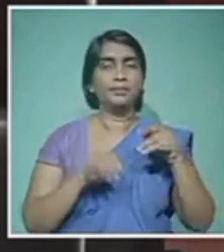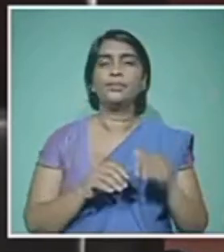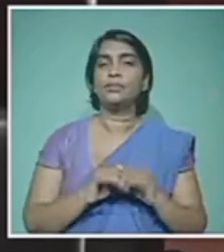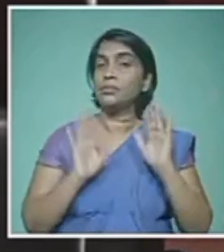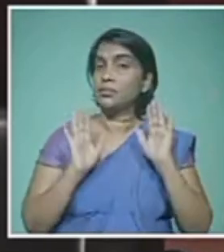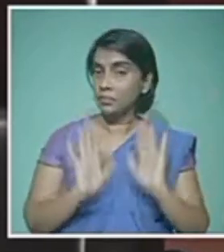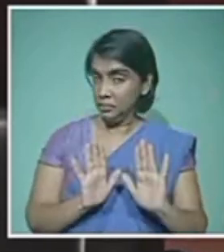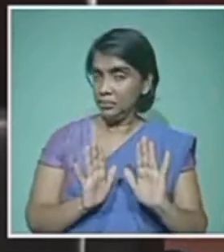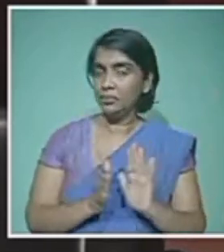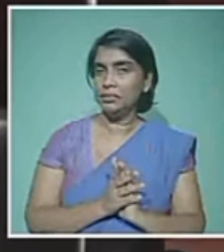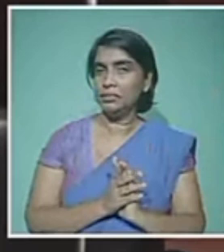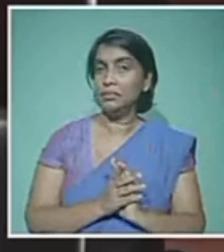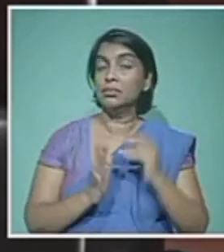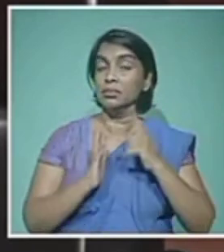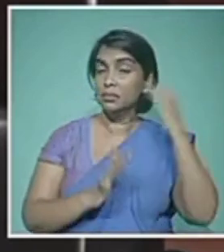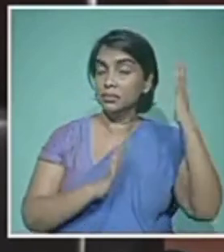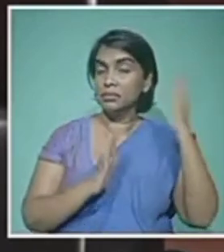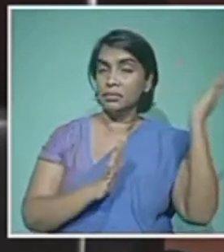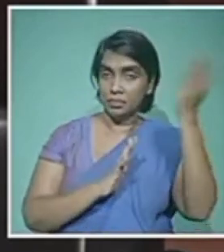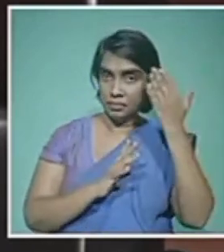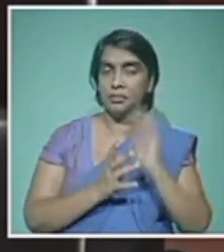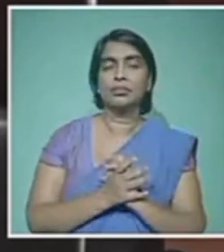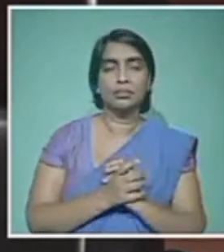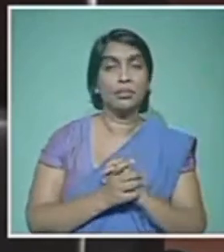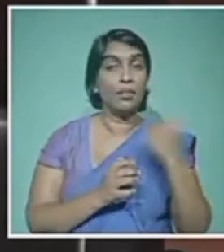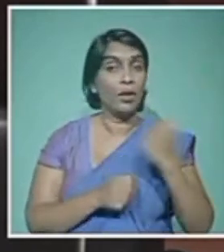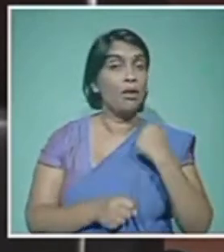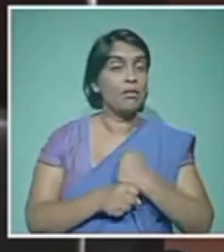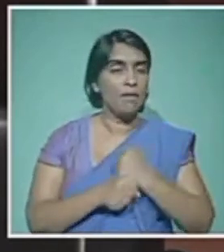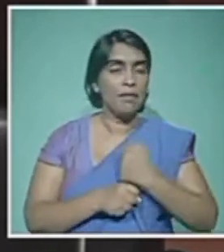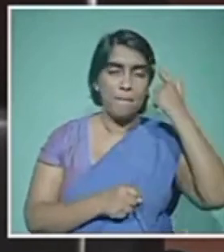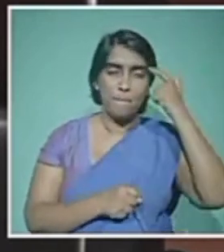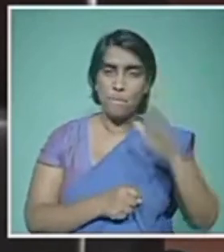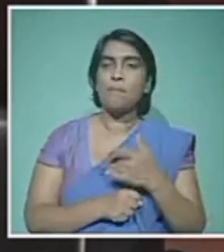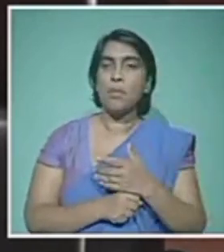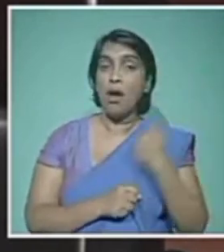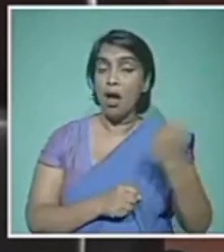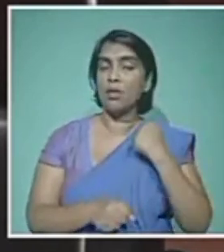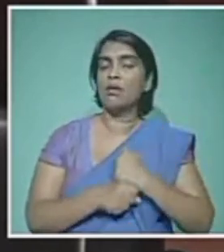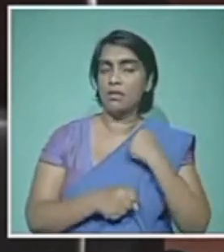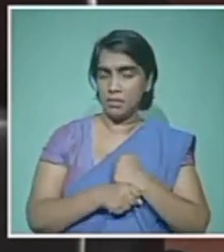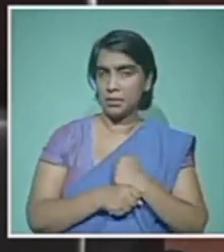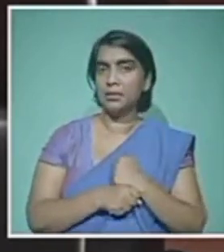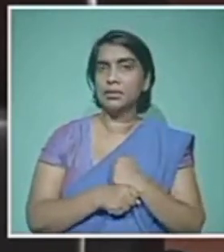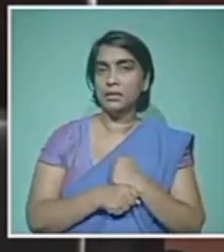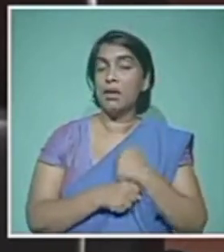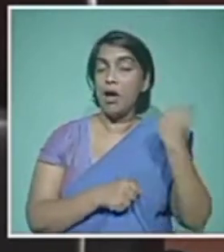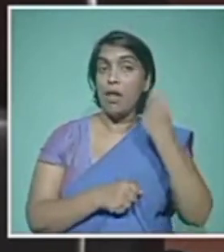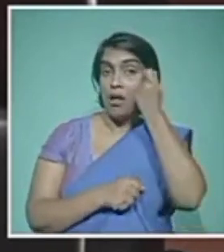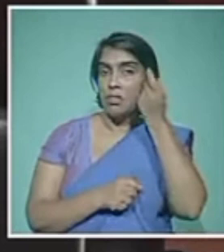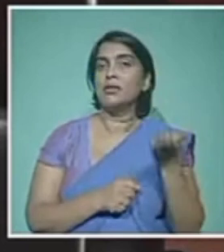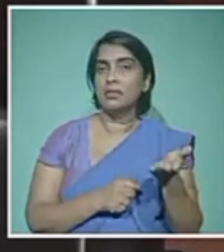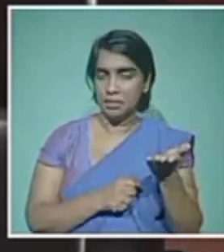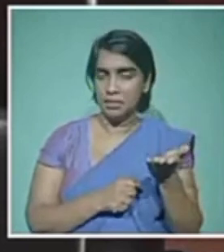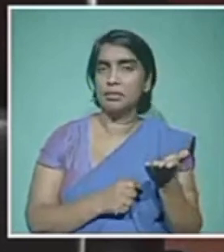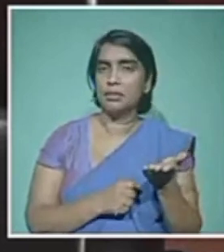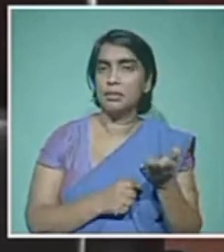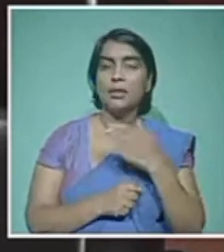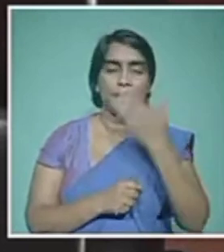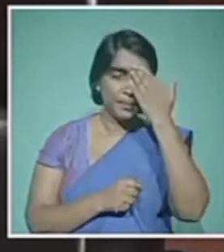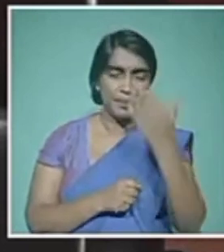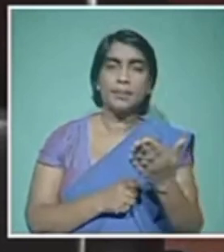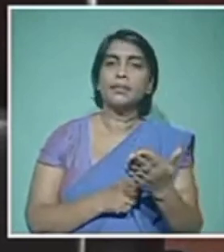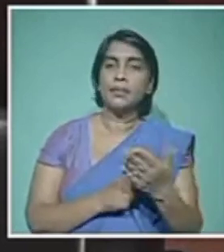නමුත් ජාත්‍යන්තර ප්‍රජාව අලුත් ආණ්ඩුව බලාපොරොත්තු වෙනවා. මේ නියු ගාමන් අලුත් ආණ්ඩුවකට තමයි අලුත් අදහස් තියෙන්නේ. ඉතින්